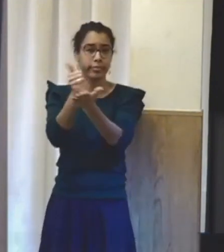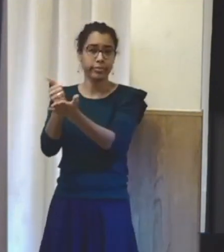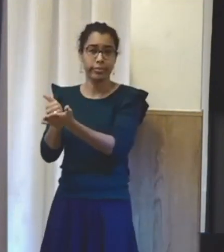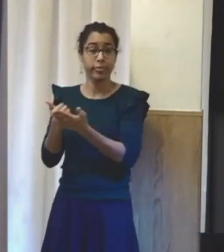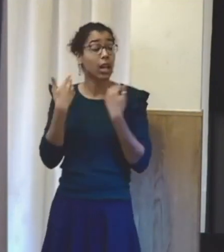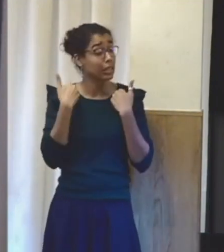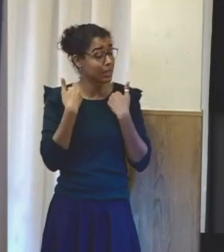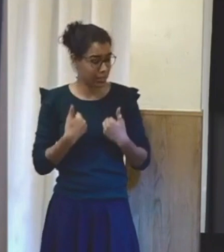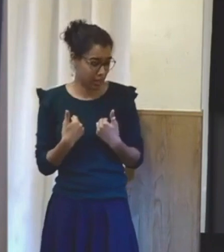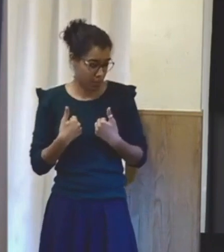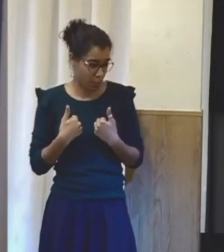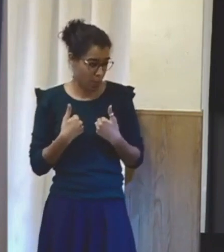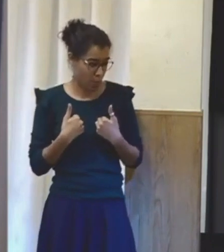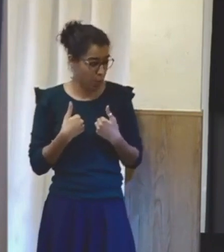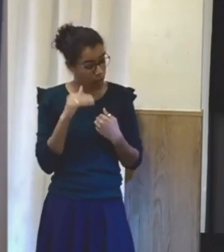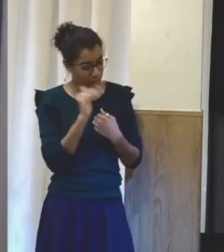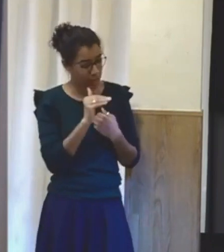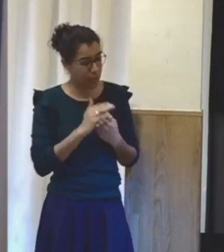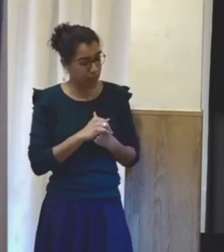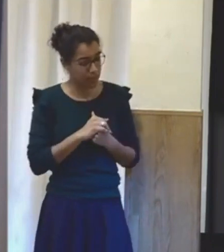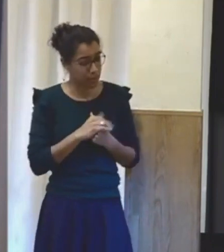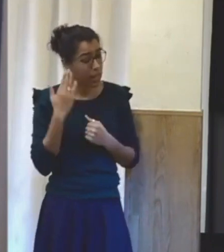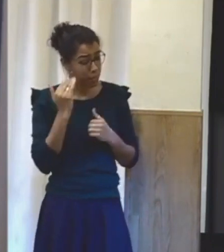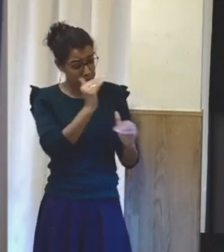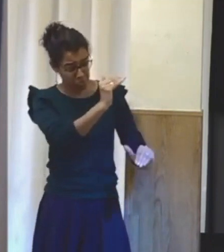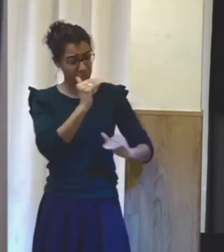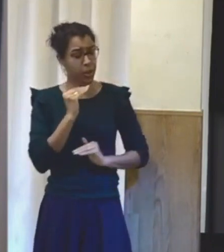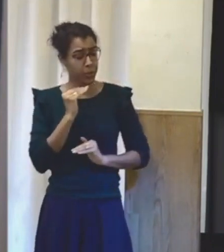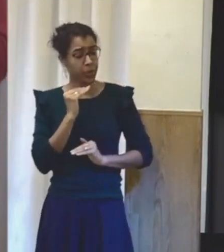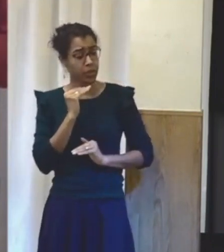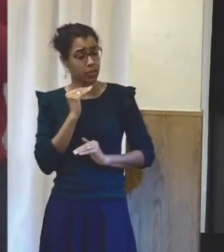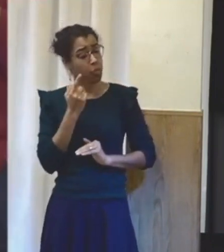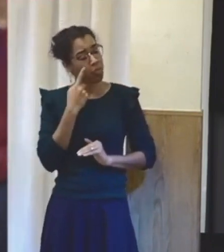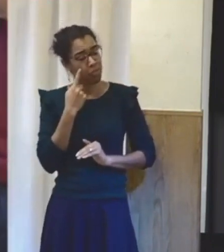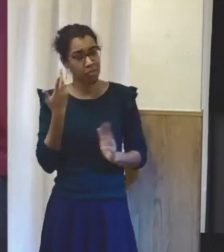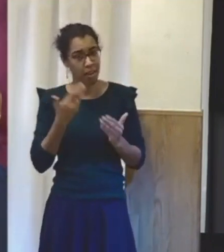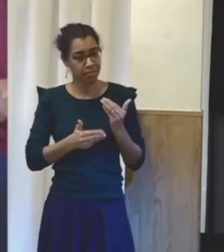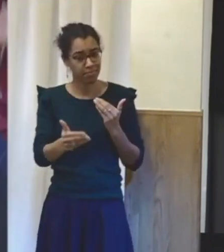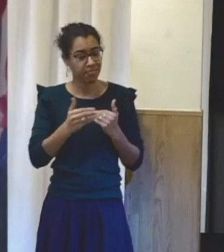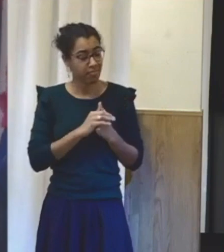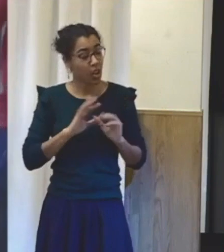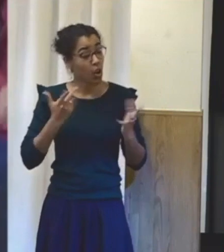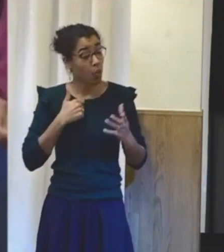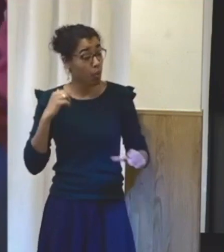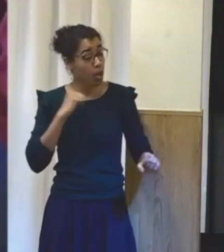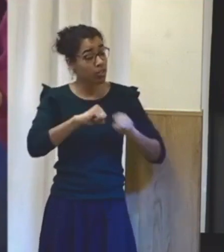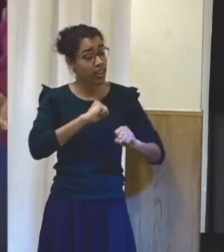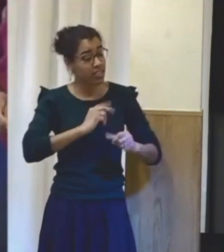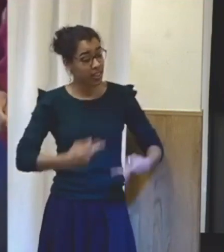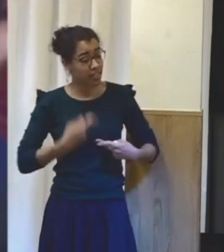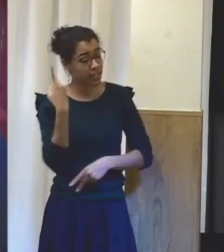C'est moi qui domine. Si tu me fais confiance, tu verras comment j'agirai dans ta